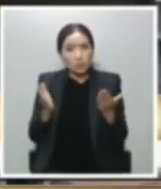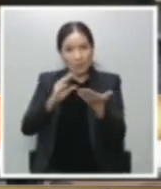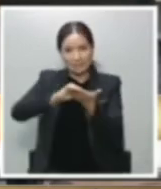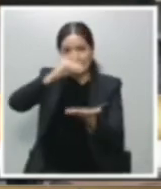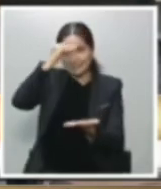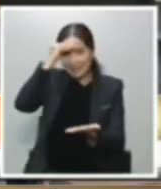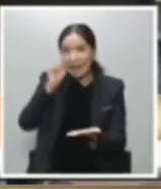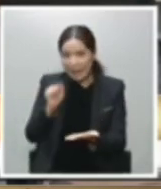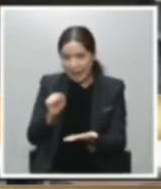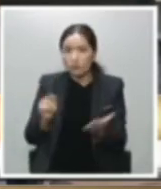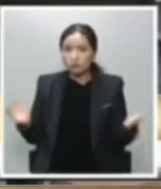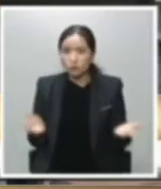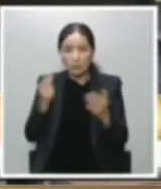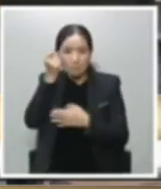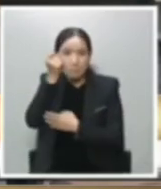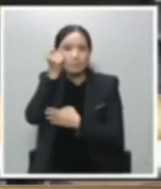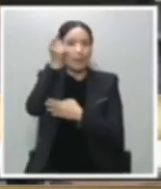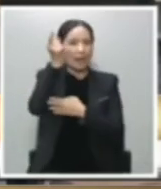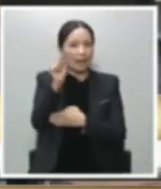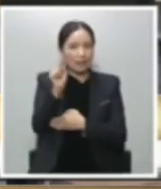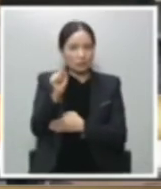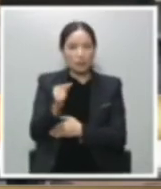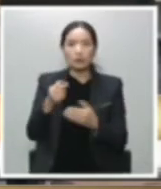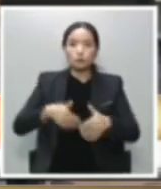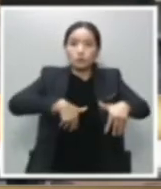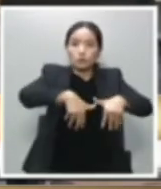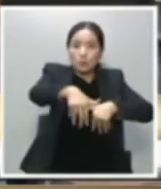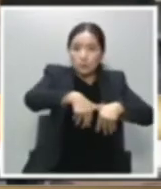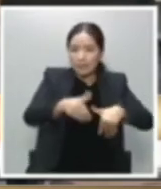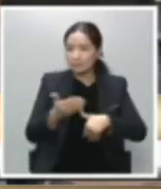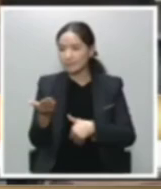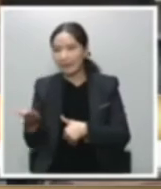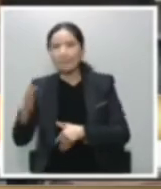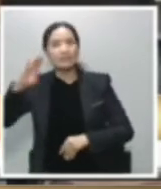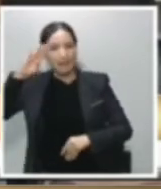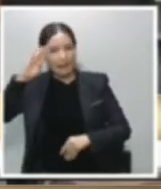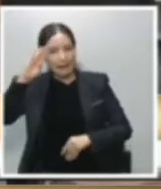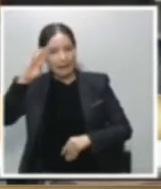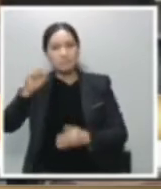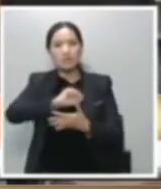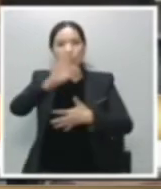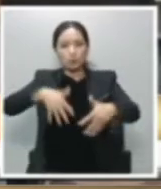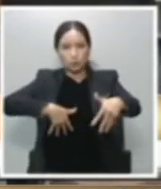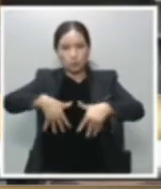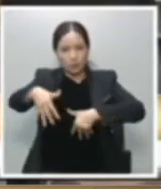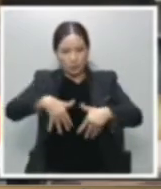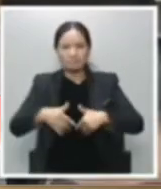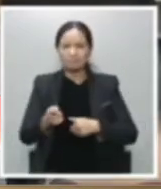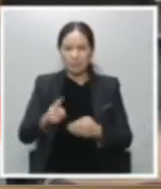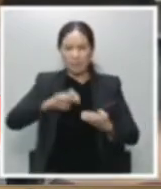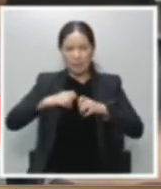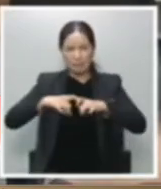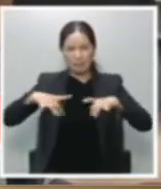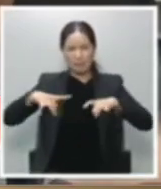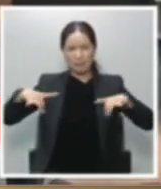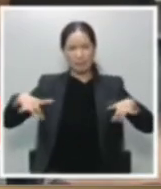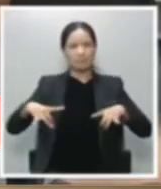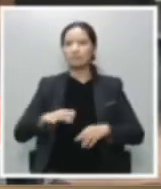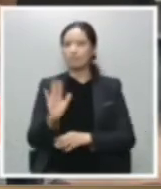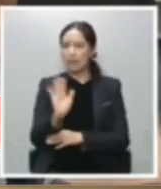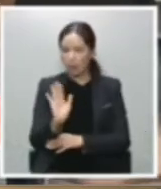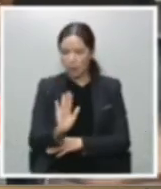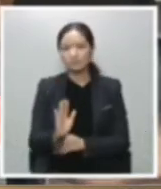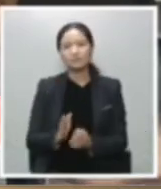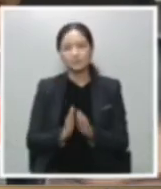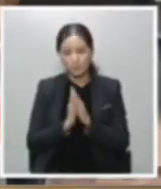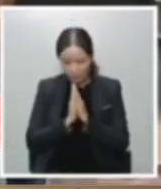าส่งเสริมความเข้าใจกันระหว่างภาคประชาชนกับทหารกับพี่น้องประชาชนอย่าให้มีความแตกแยกมากไปกว่านี้ครับก